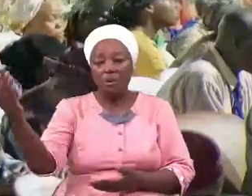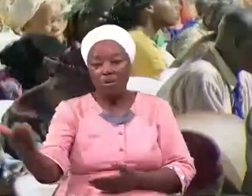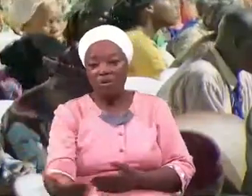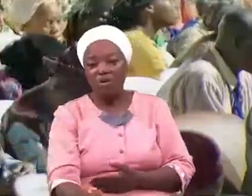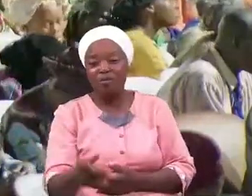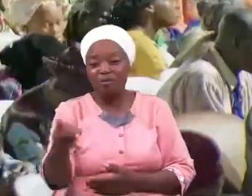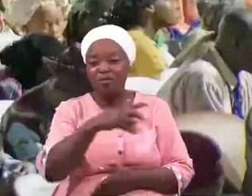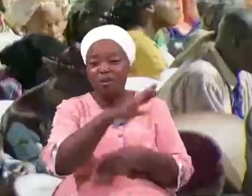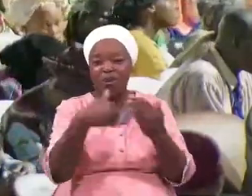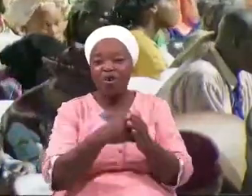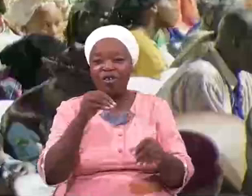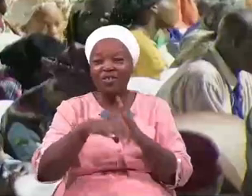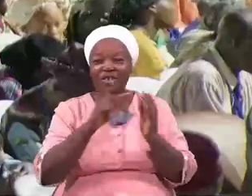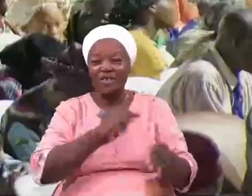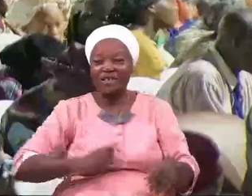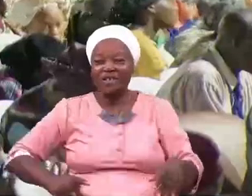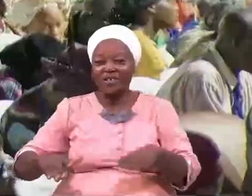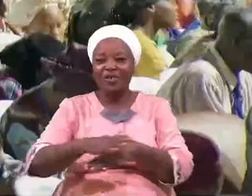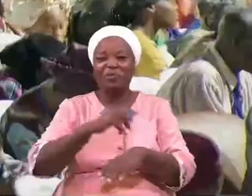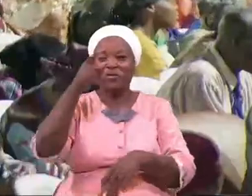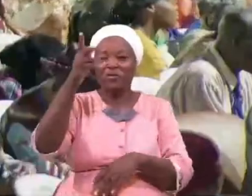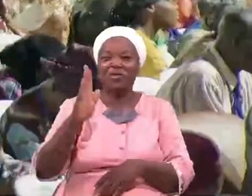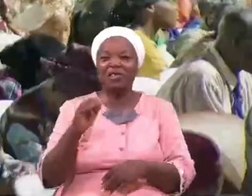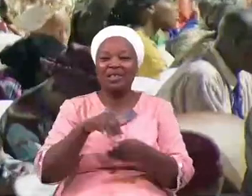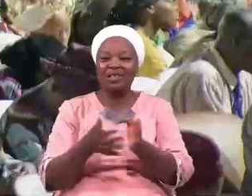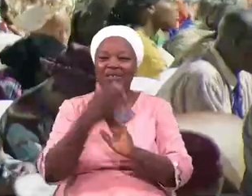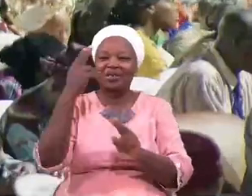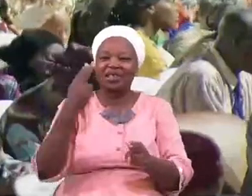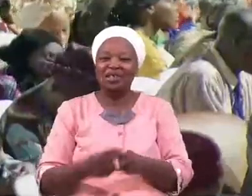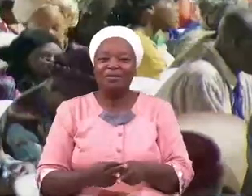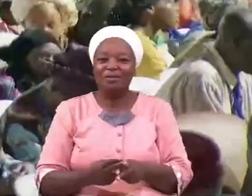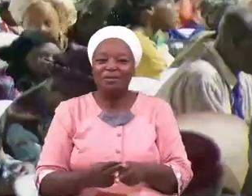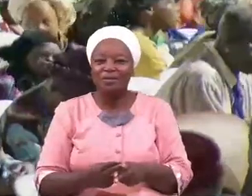Vous êtes tous les bienvenus dans le royaume de Dieu.